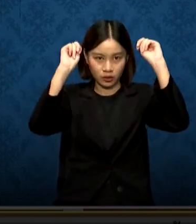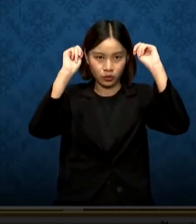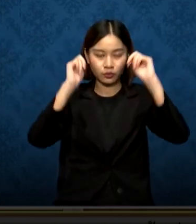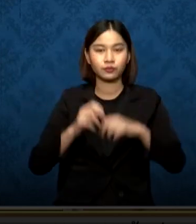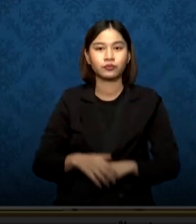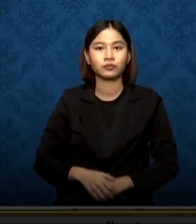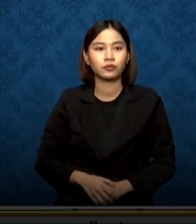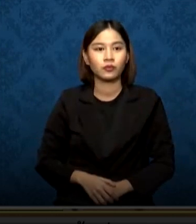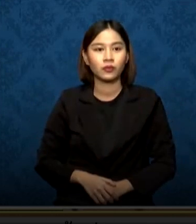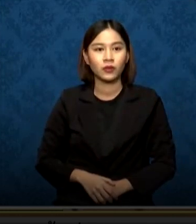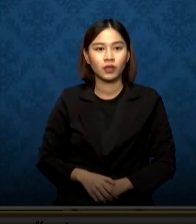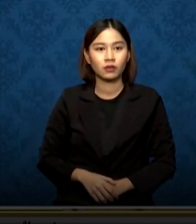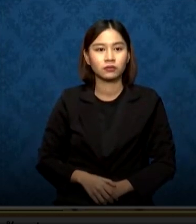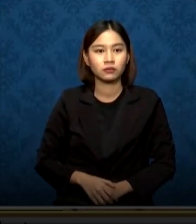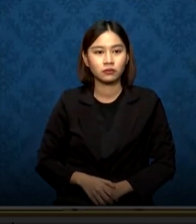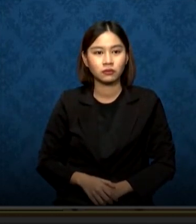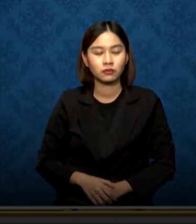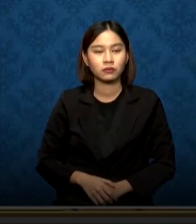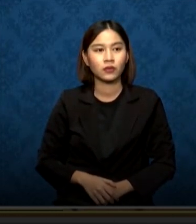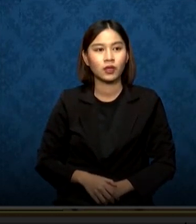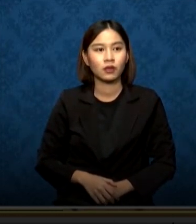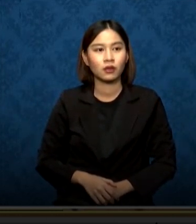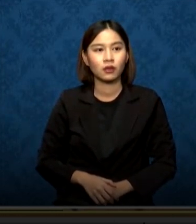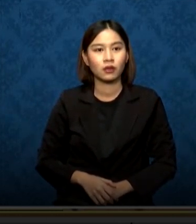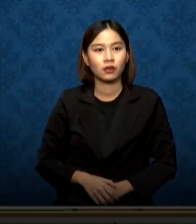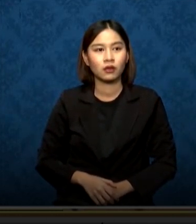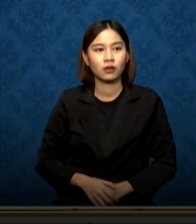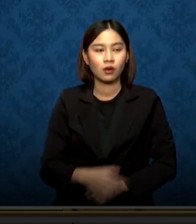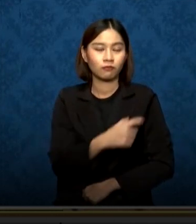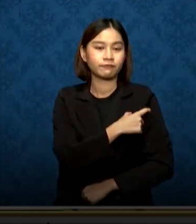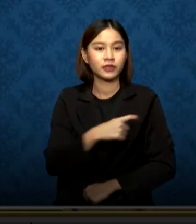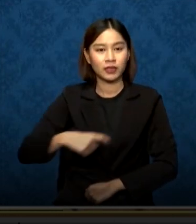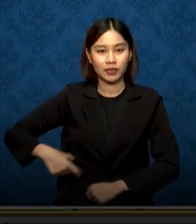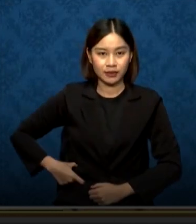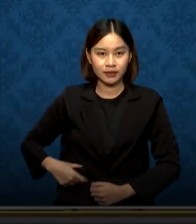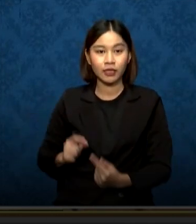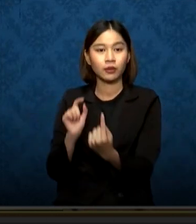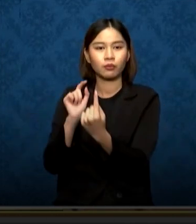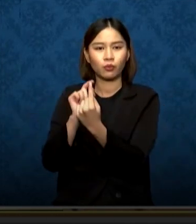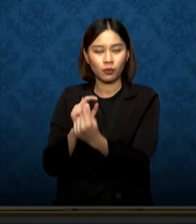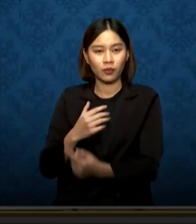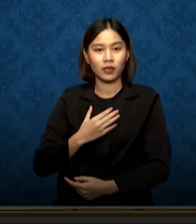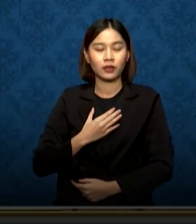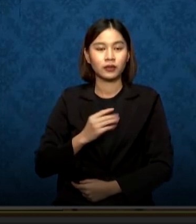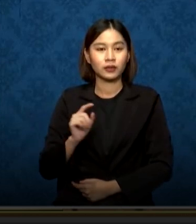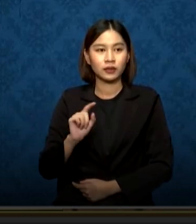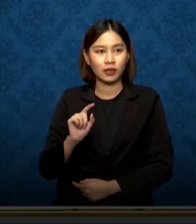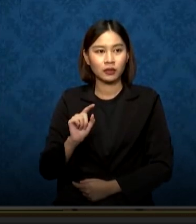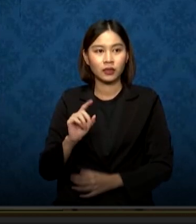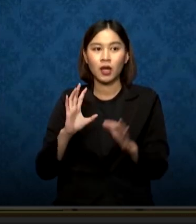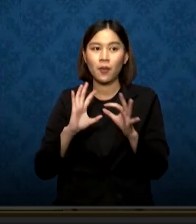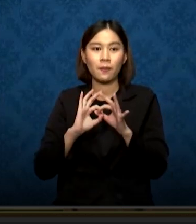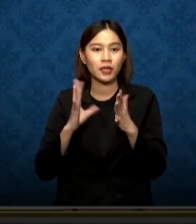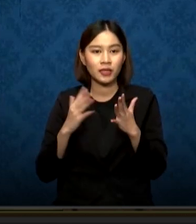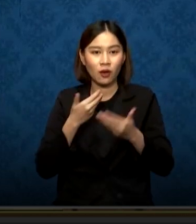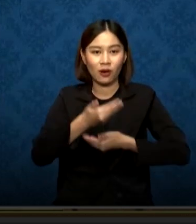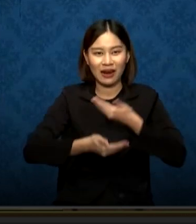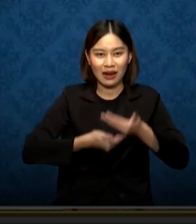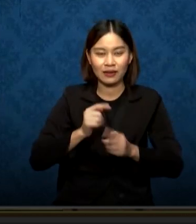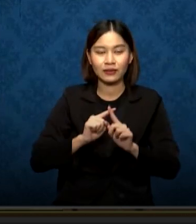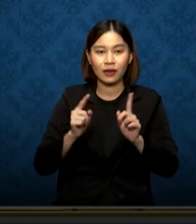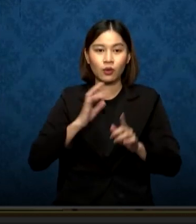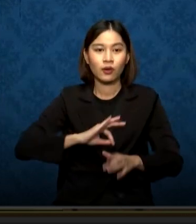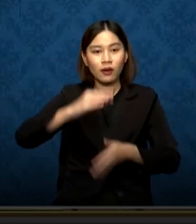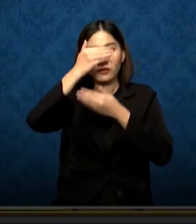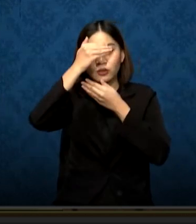ะครับแล้วก็ท่านสมเด็จราชาธิบดีด้วยข้อนึงซึ่งอาจจะเป็นที่ไม่เกี่ยวข้องกับการค้าแต่เป็นเรื่องที่น่าสน